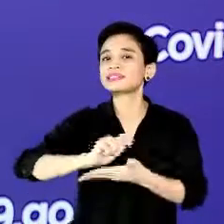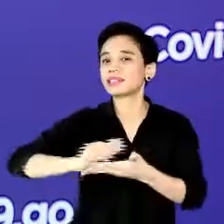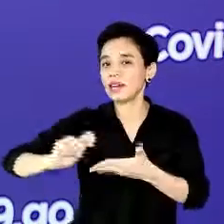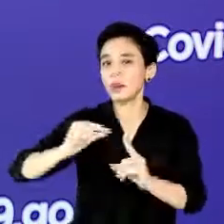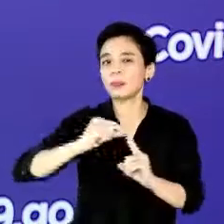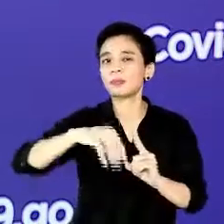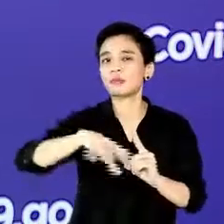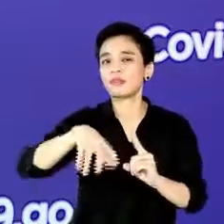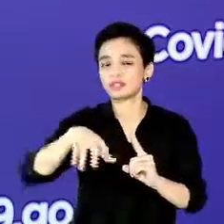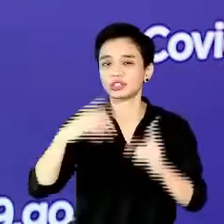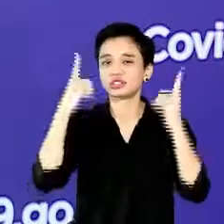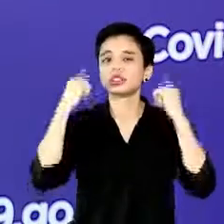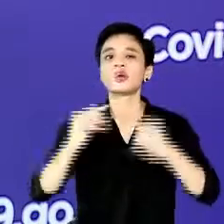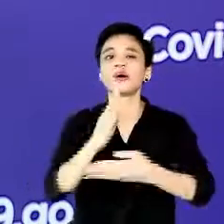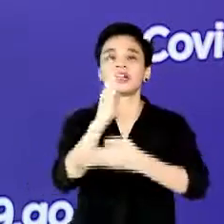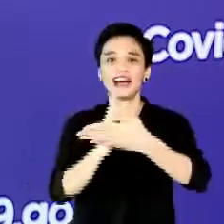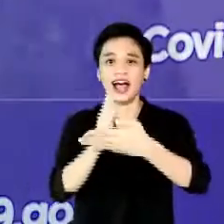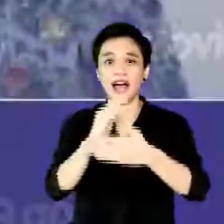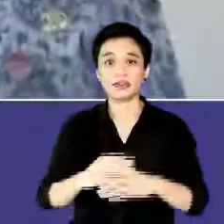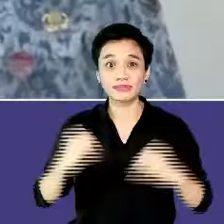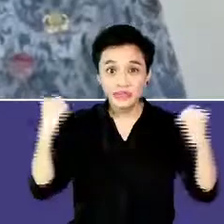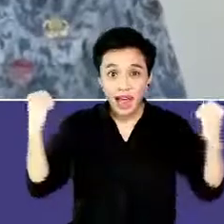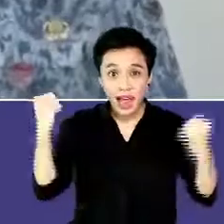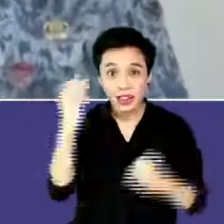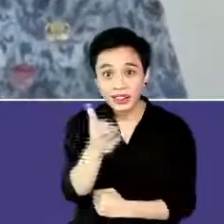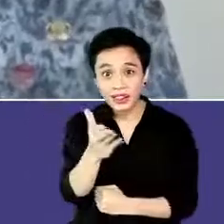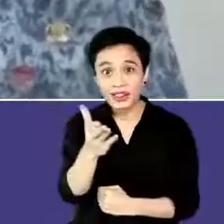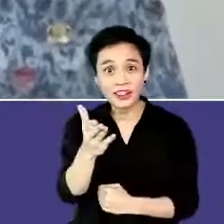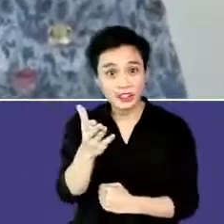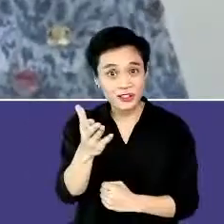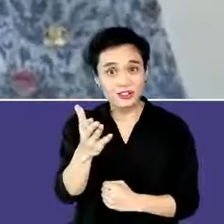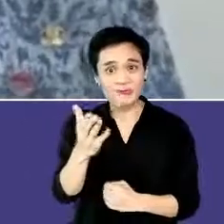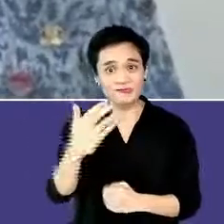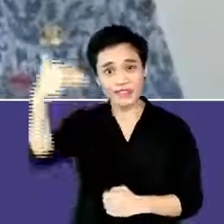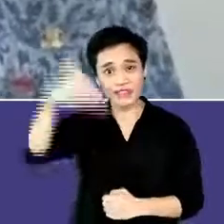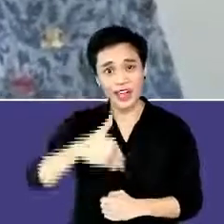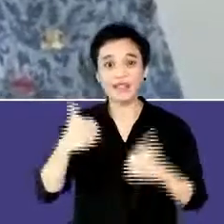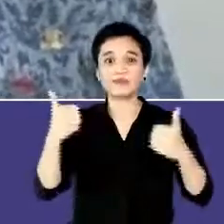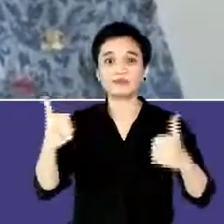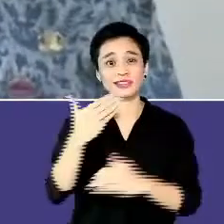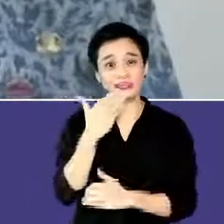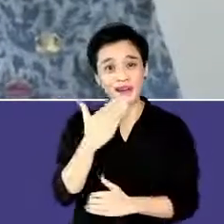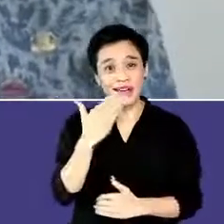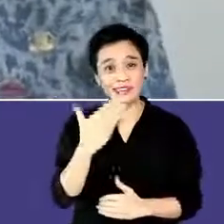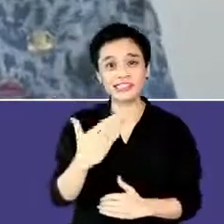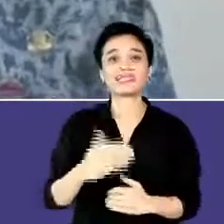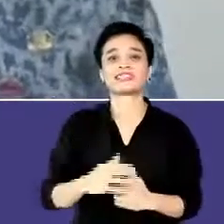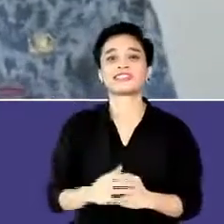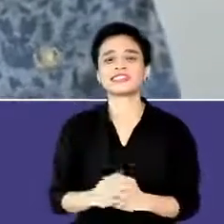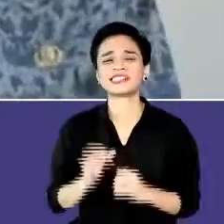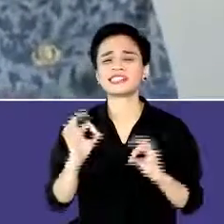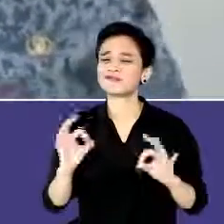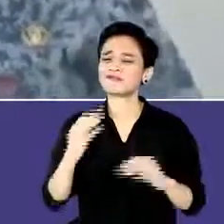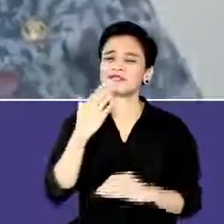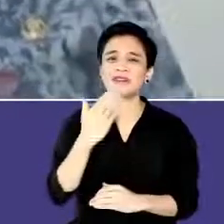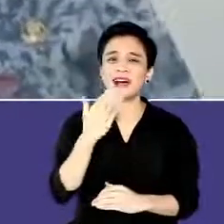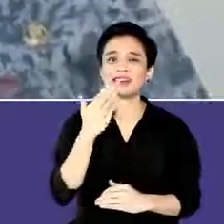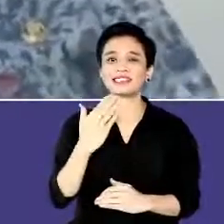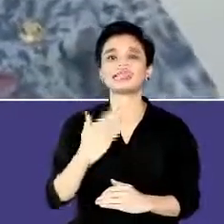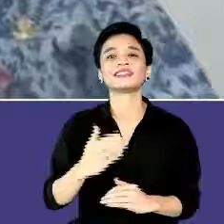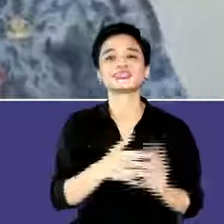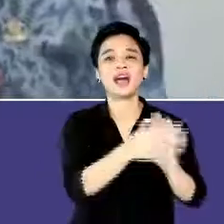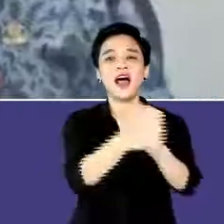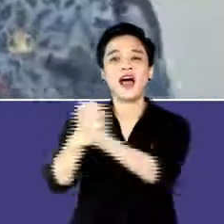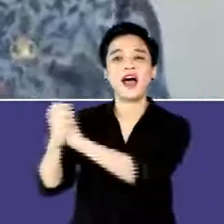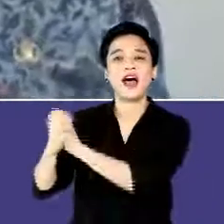Daerah Provinsi Jawa Tengah saya juga ya Pak Prasetyo Terima kasih pemilihan berlangsung makasih